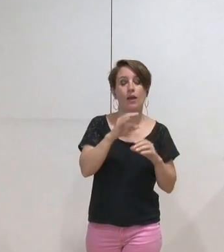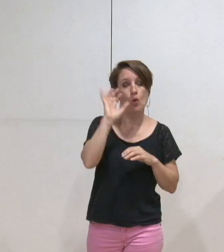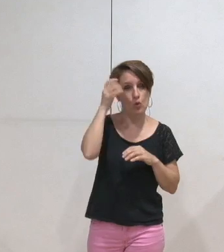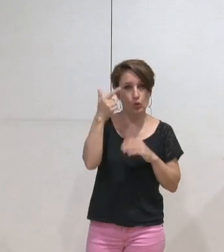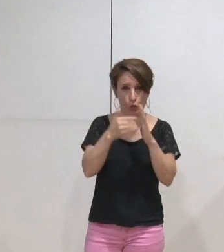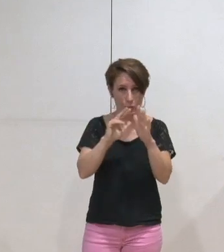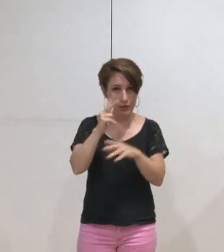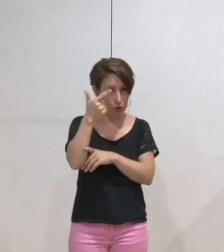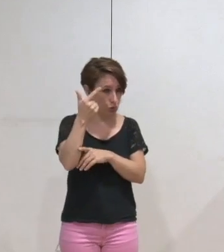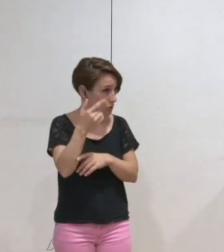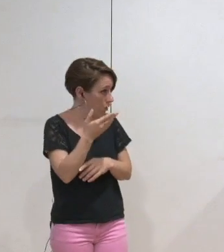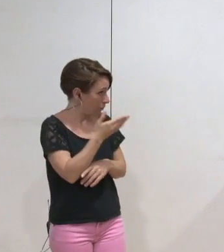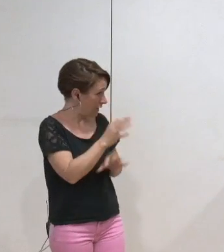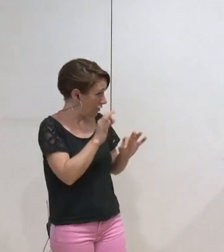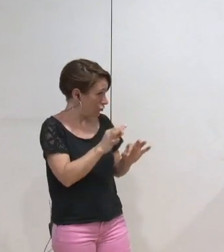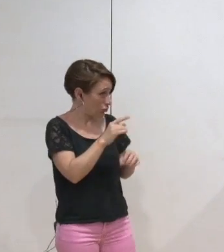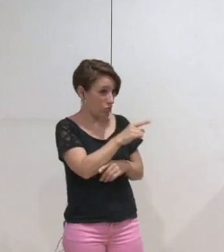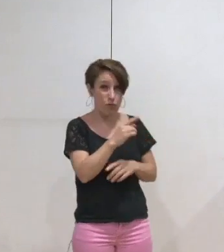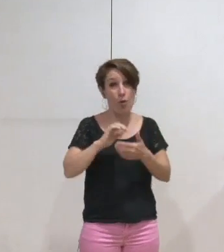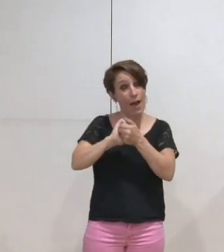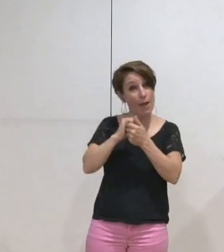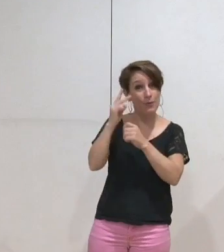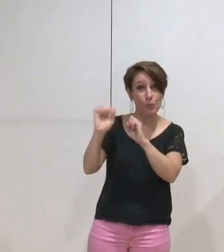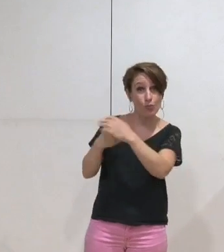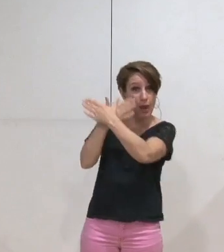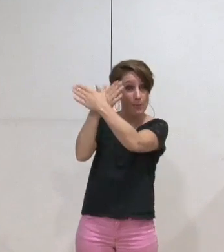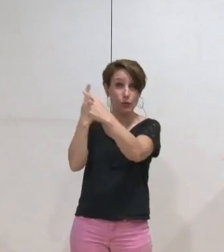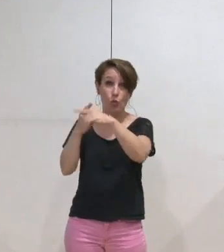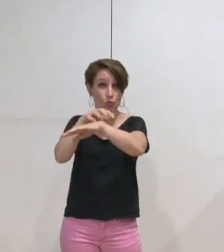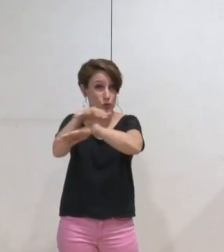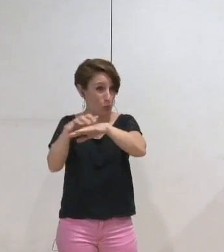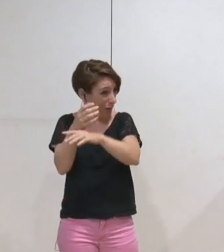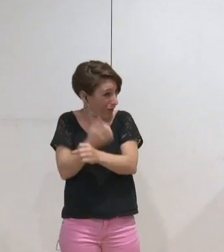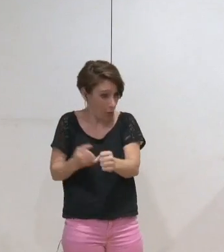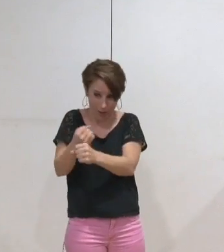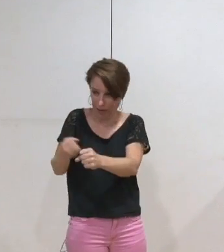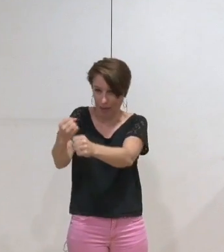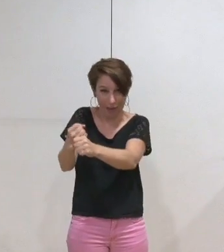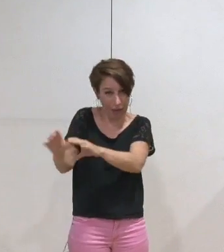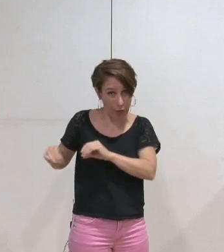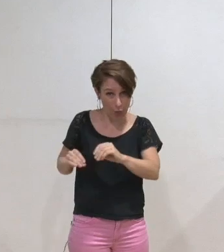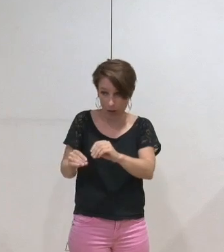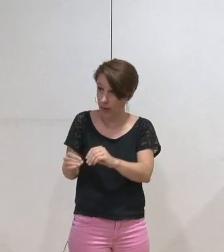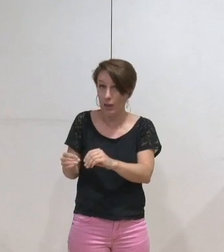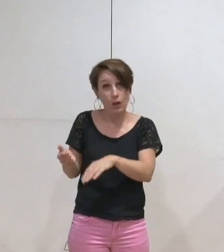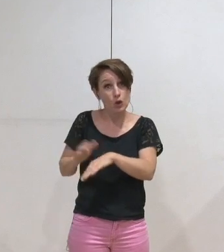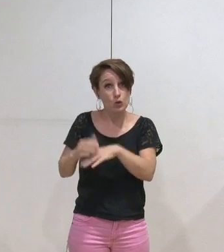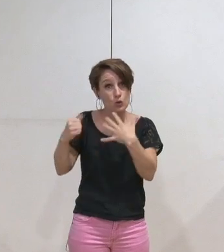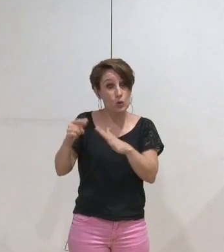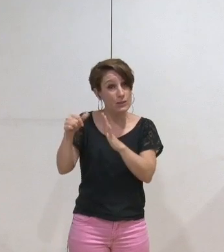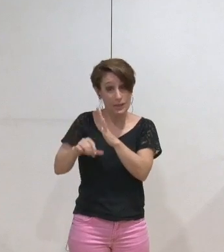mois avec vos amis de la majorité de la Métro et avec le préfet quel en est le bilan depuis 16 mois de la mise en œuvre de cette